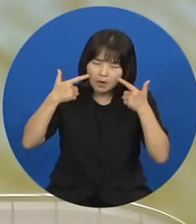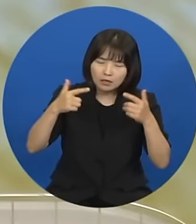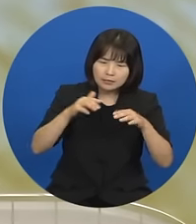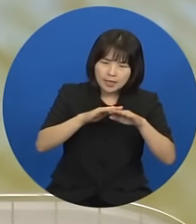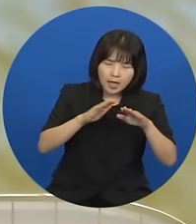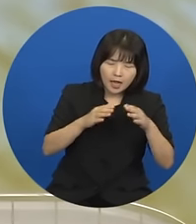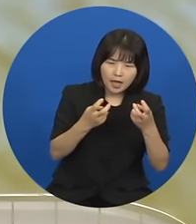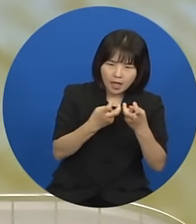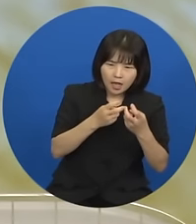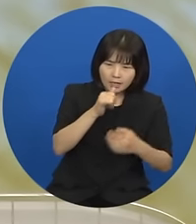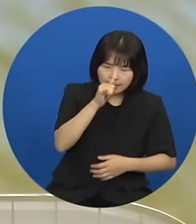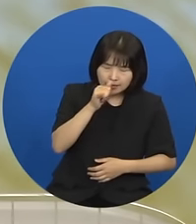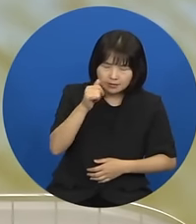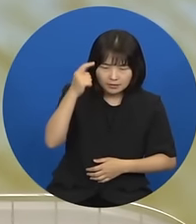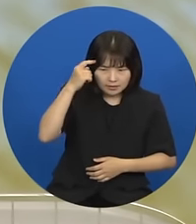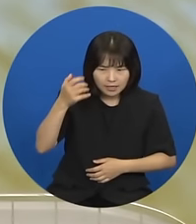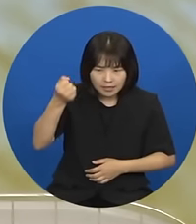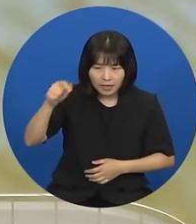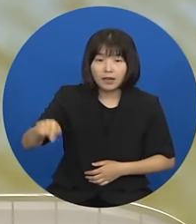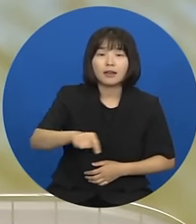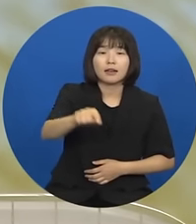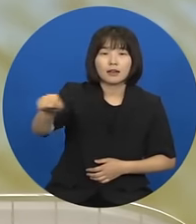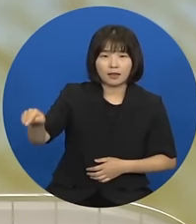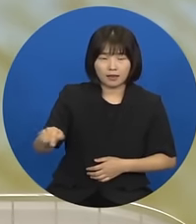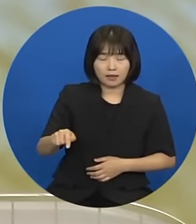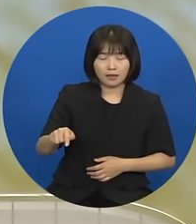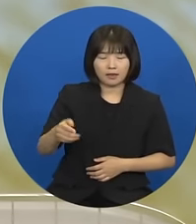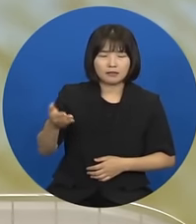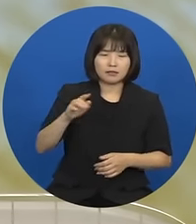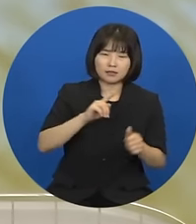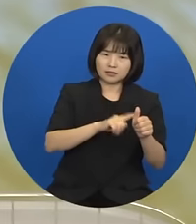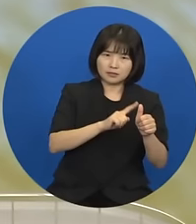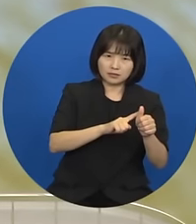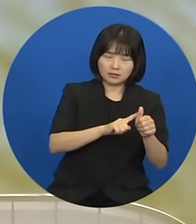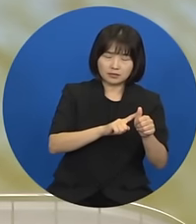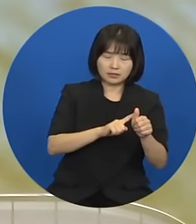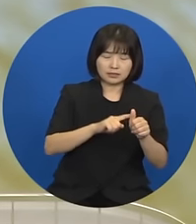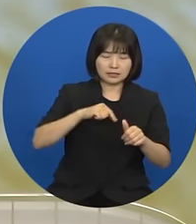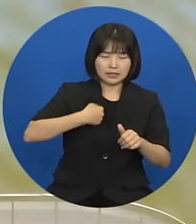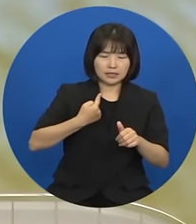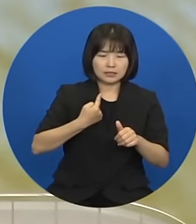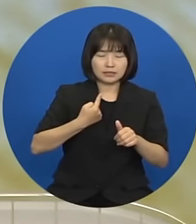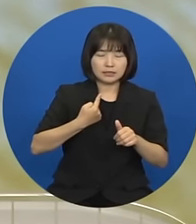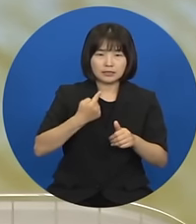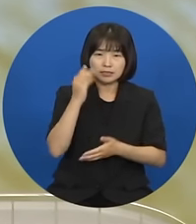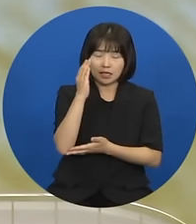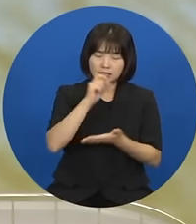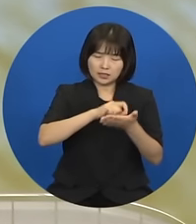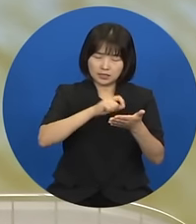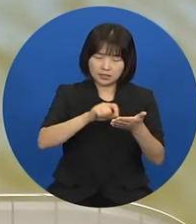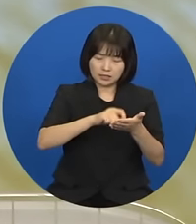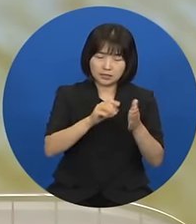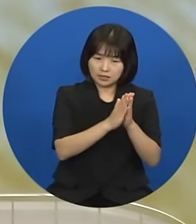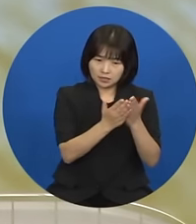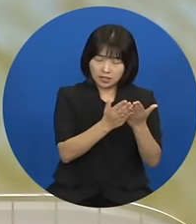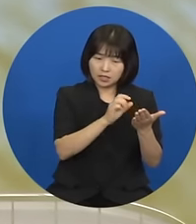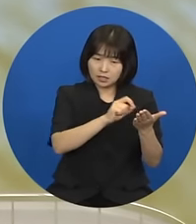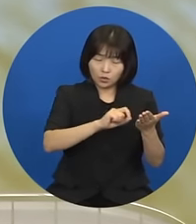여겼습니다. 그런데 그는 자신의 자전적 이야기를 쓴 한나의 아이라는 책에서 이렇게 기록하고